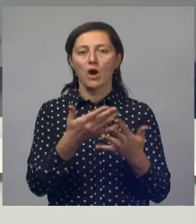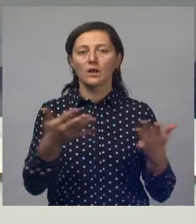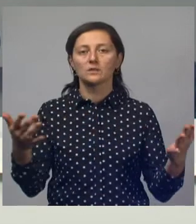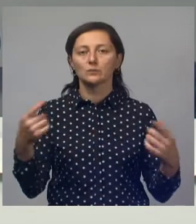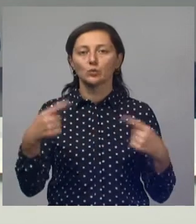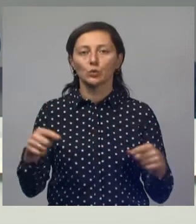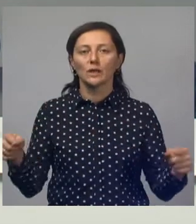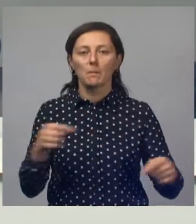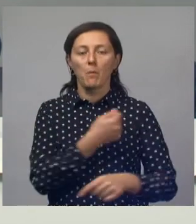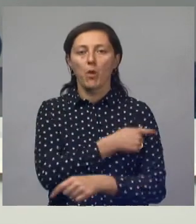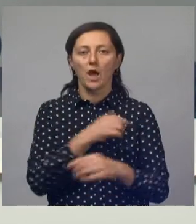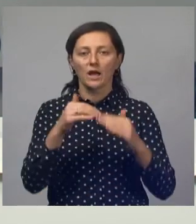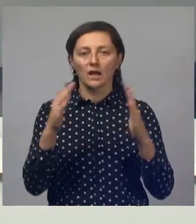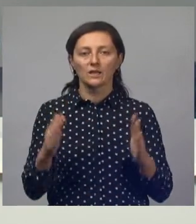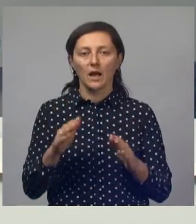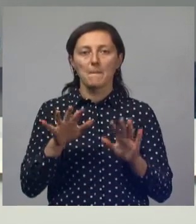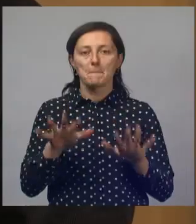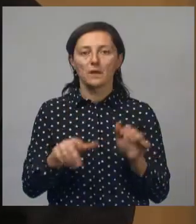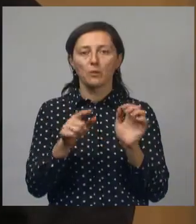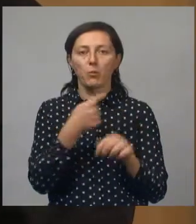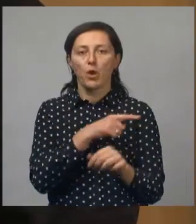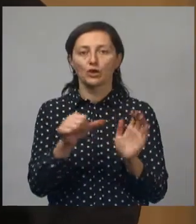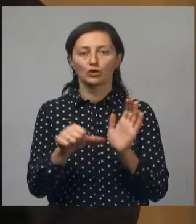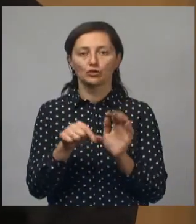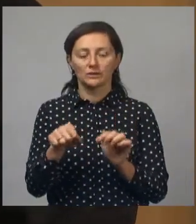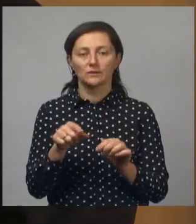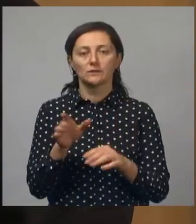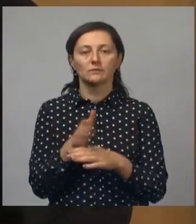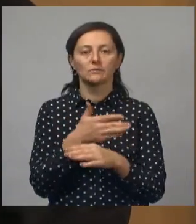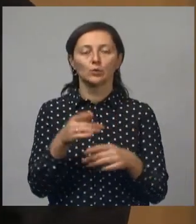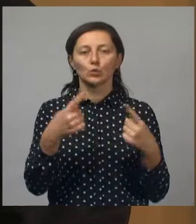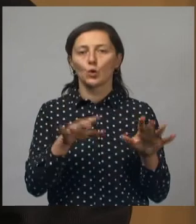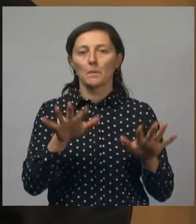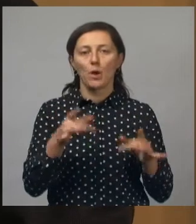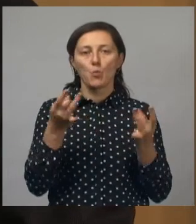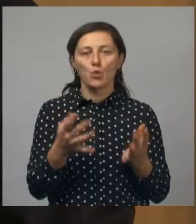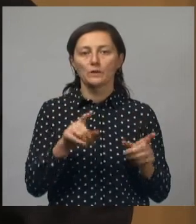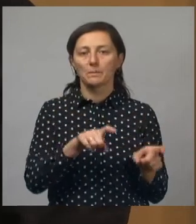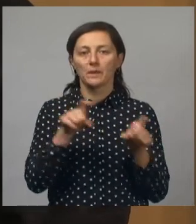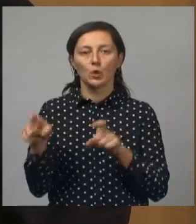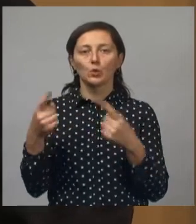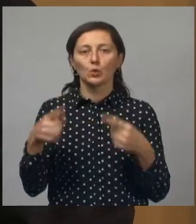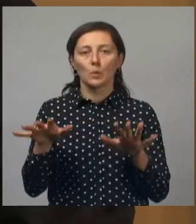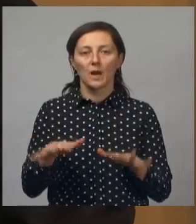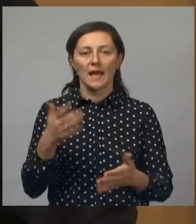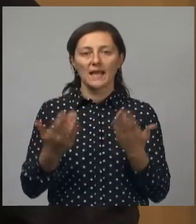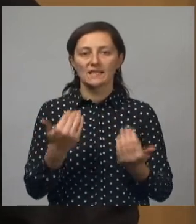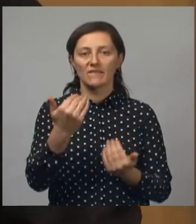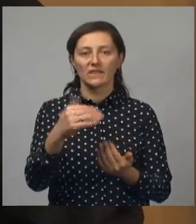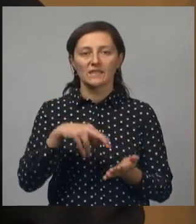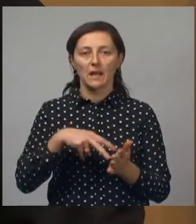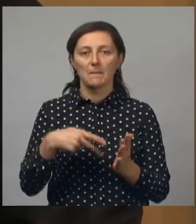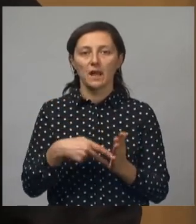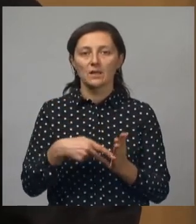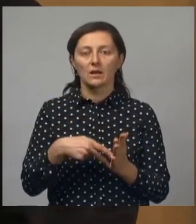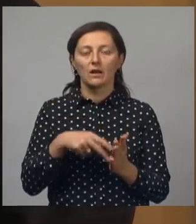будут принимать население, закрепленное за 6-й поликлиникой. Дневные стационары просто переместятся на другие площадки. То есть, если вы запланированы на лечение в